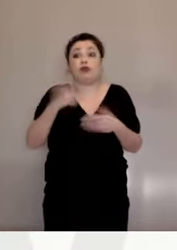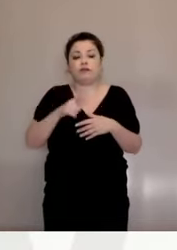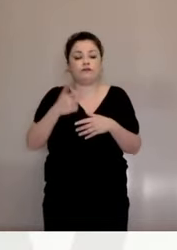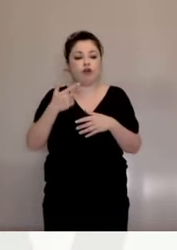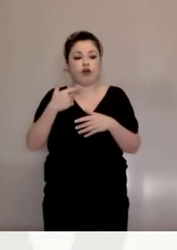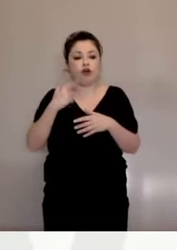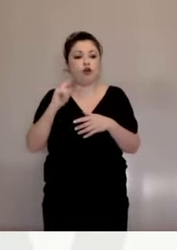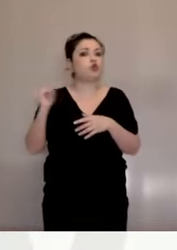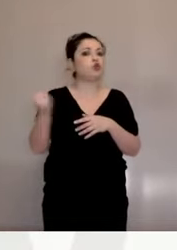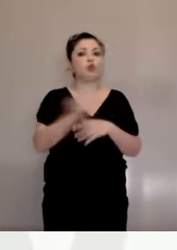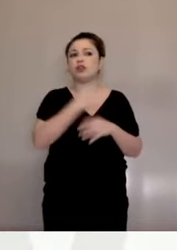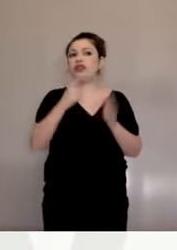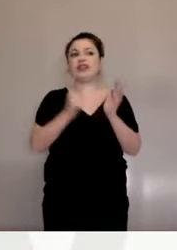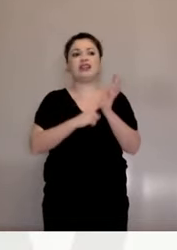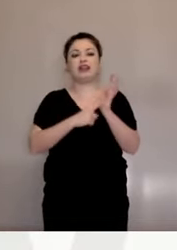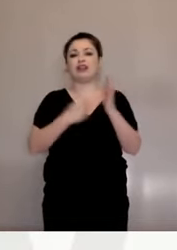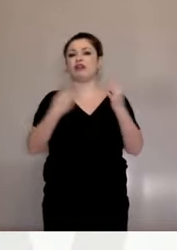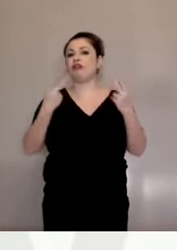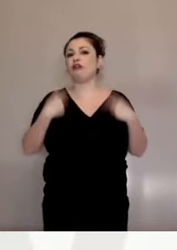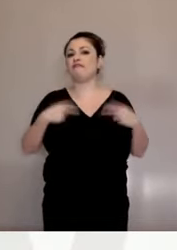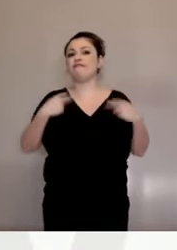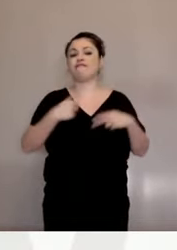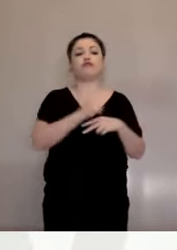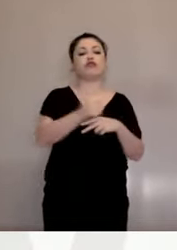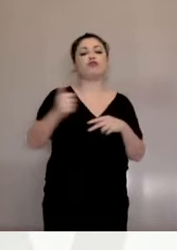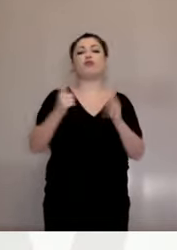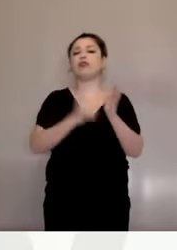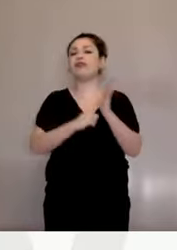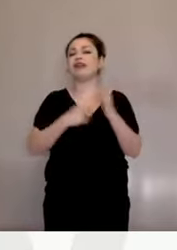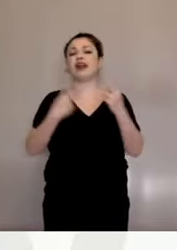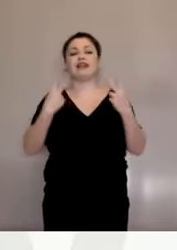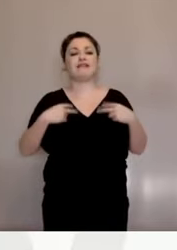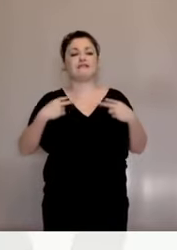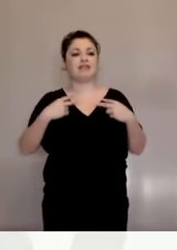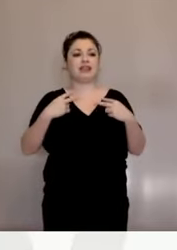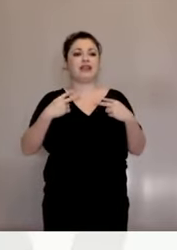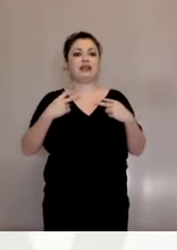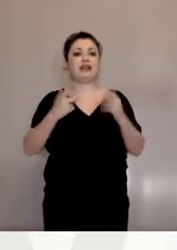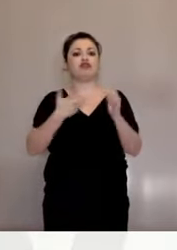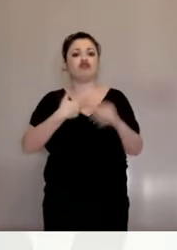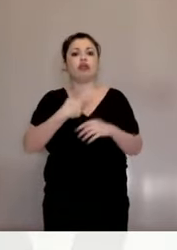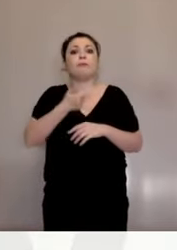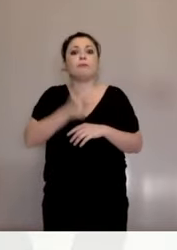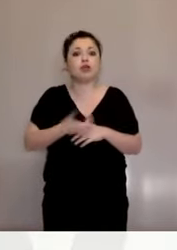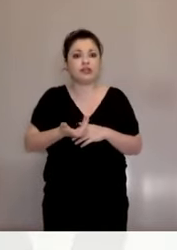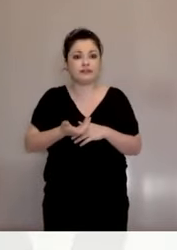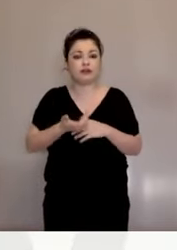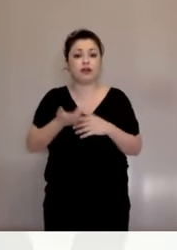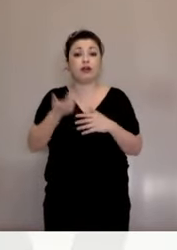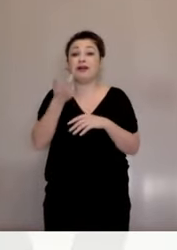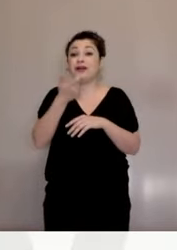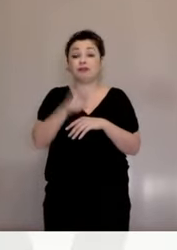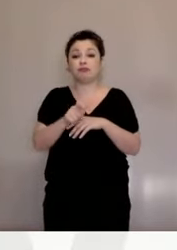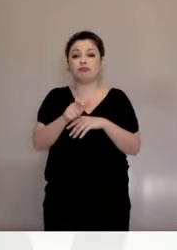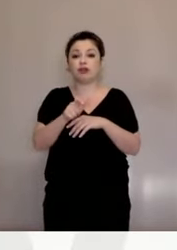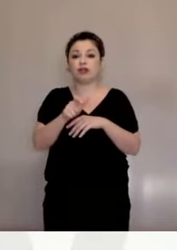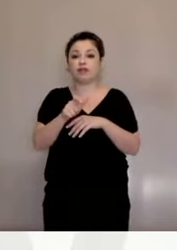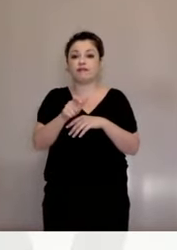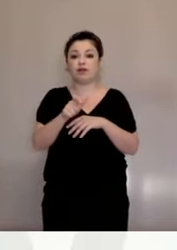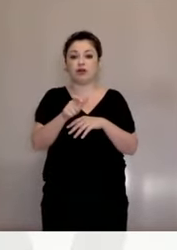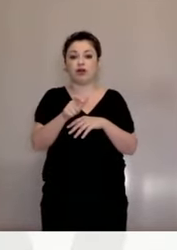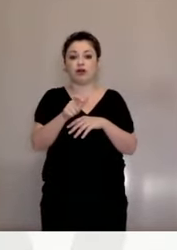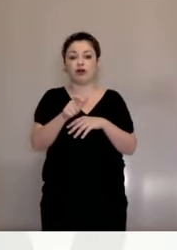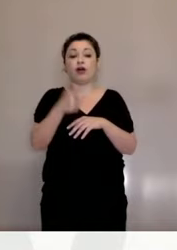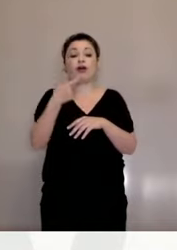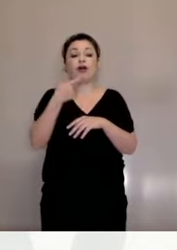di vivere una vita decente, eccetera. Perché? Perché? Perché allora diciamo. Perché